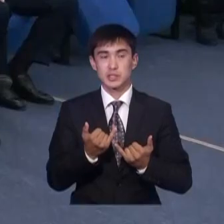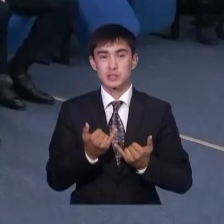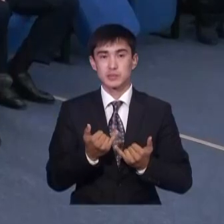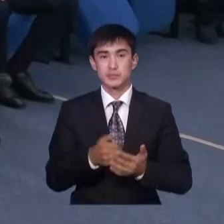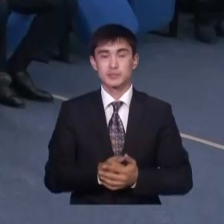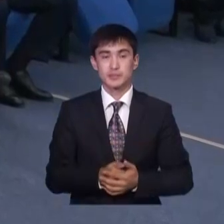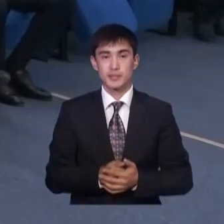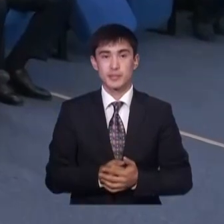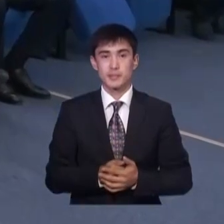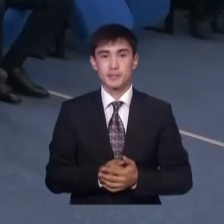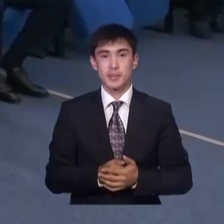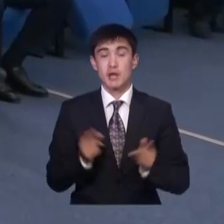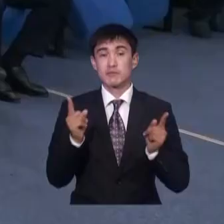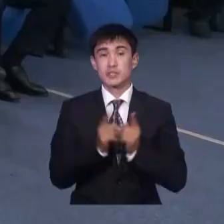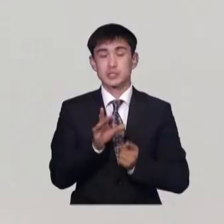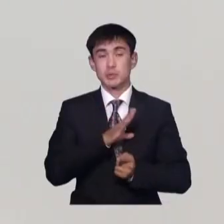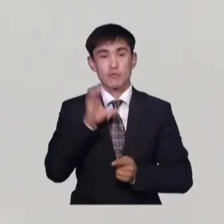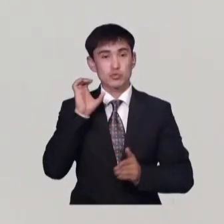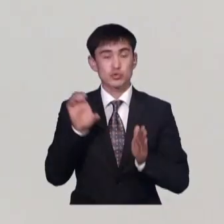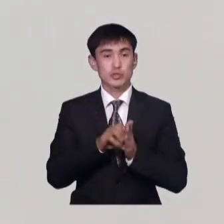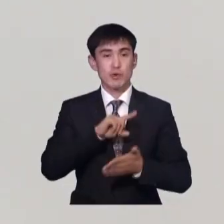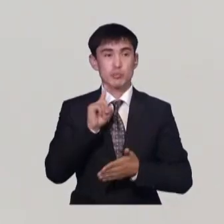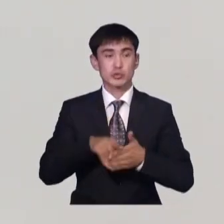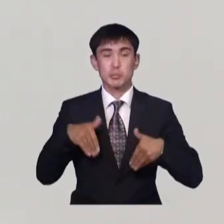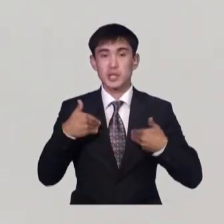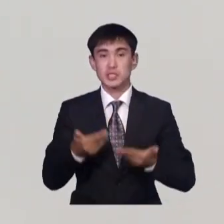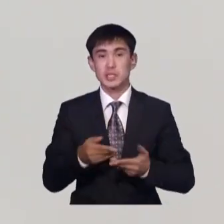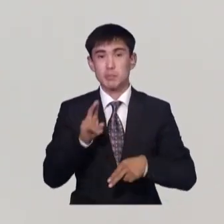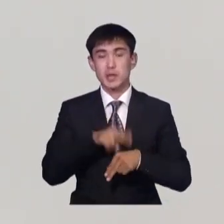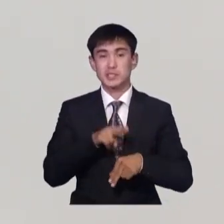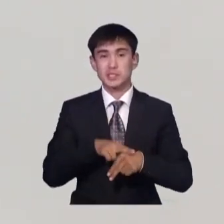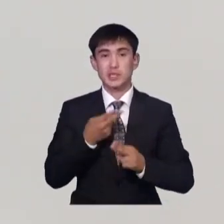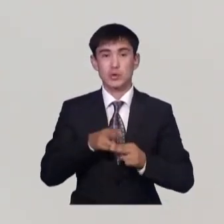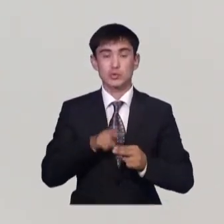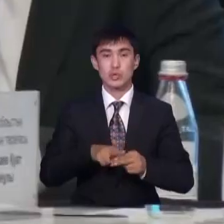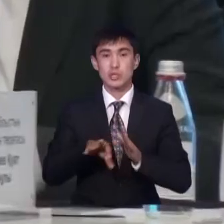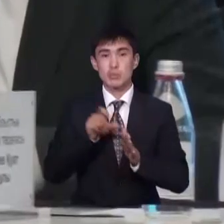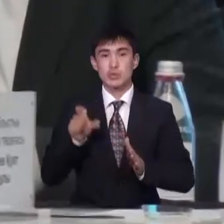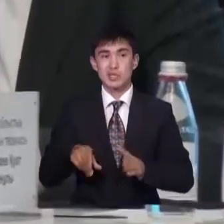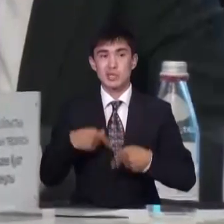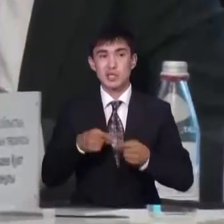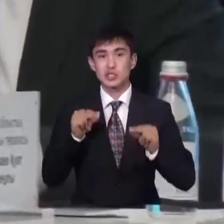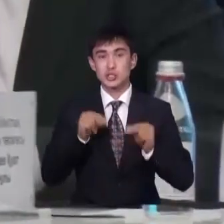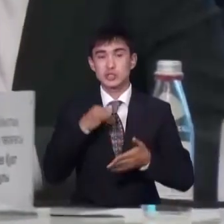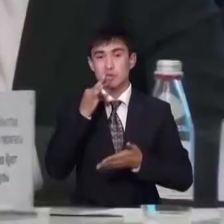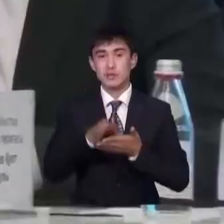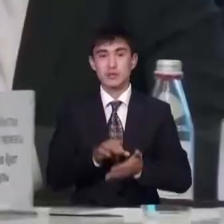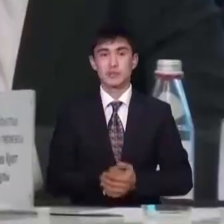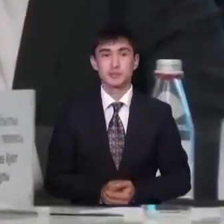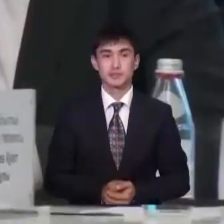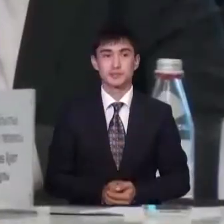преступления. Кроме того, в рамках встречи были выслушаны вопросы и предложения полицейских, на которые депутаты дали исчерпывающие